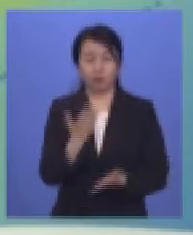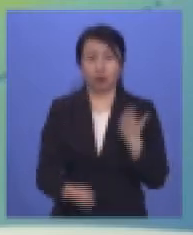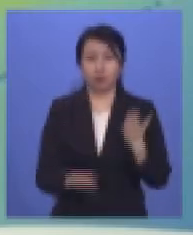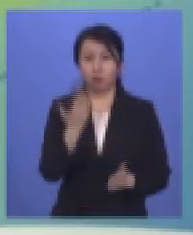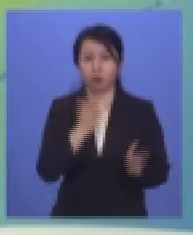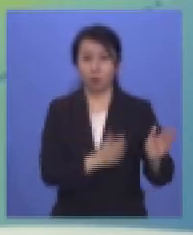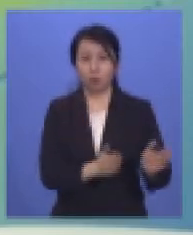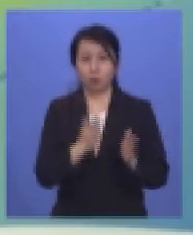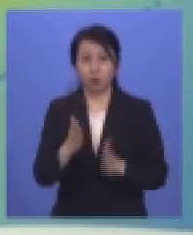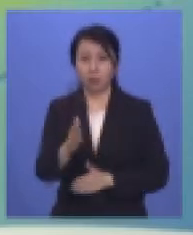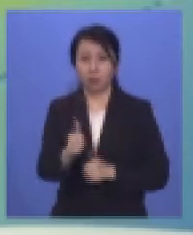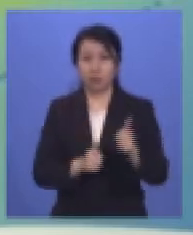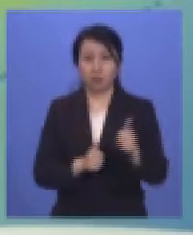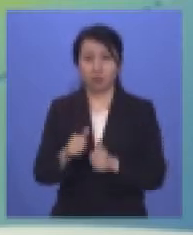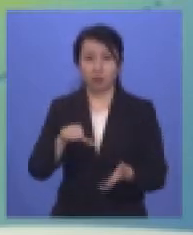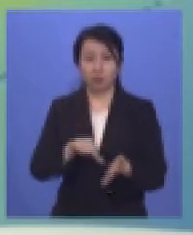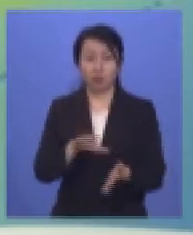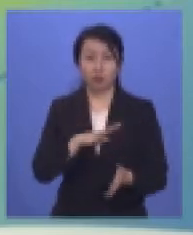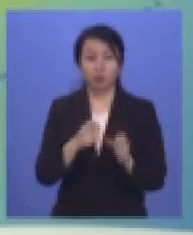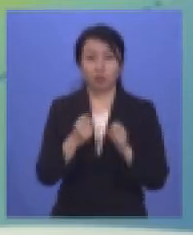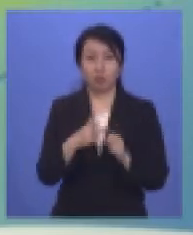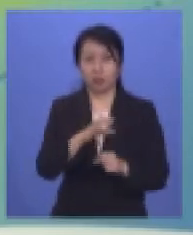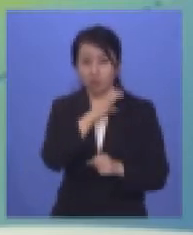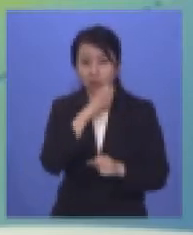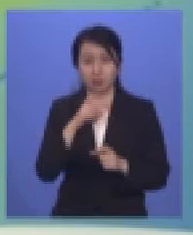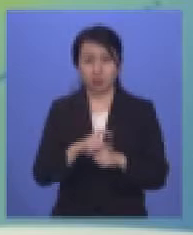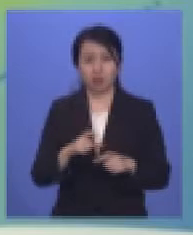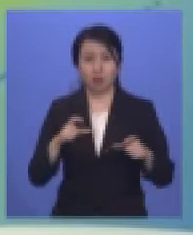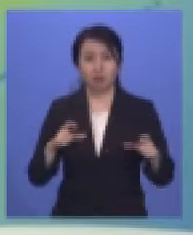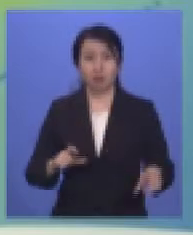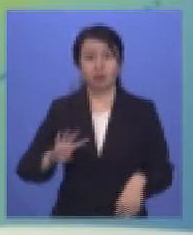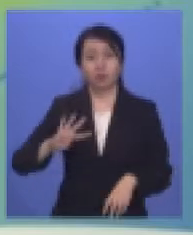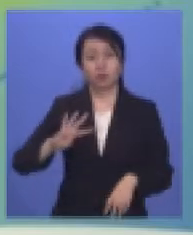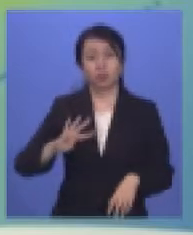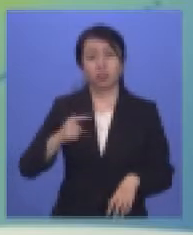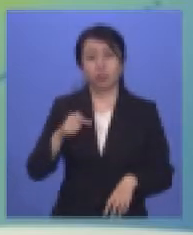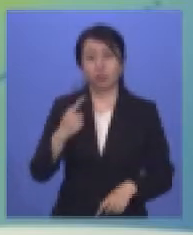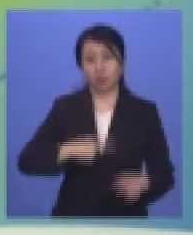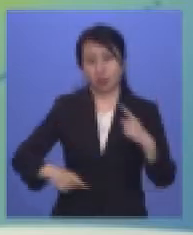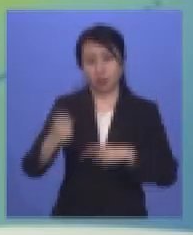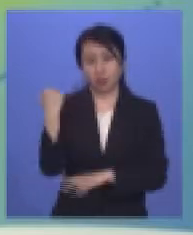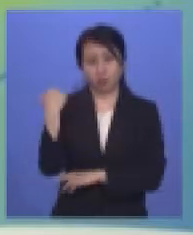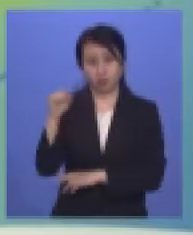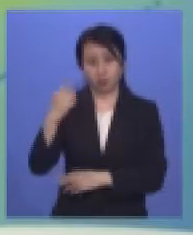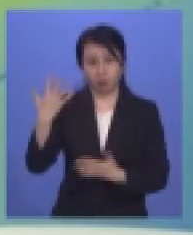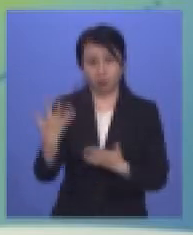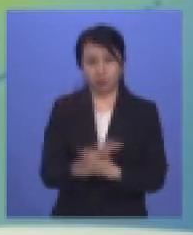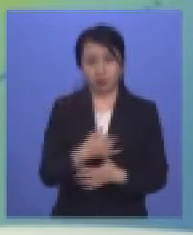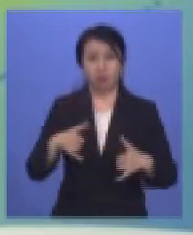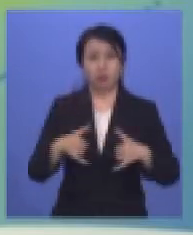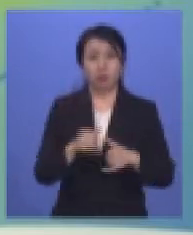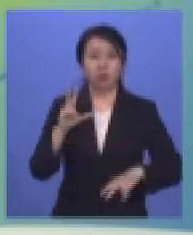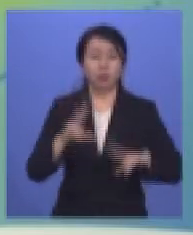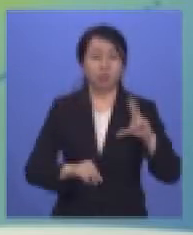сильнейших в своих весовых категориях. В состязании приняли участие 13 североказахстанцев. Четверо из них вернулись с